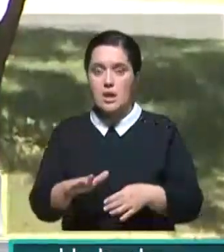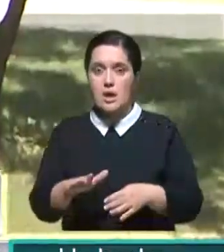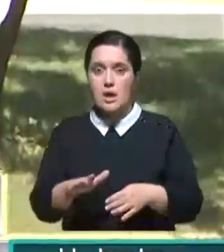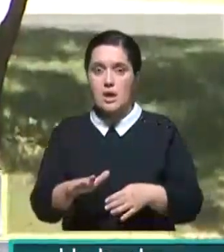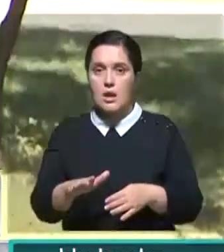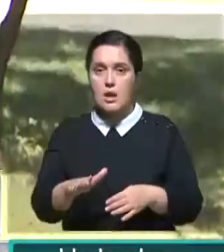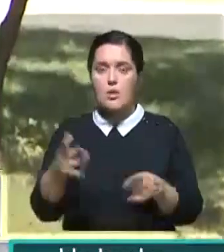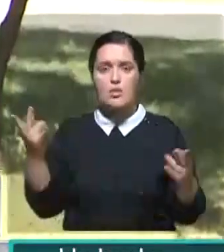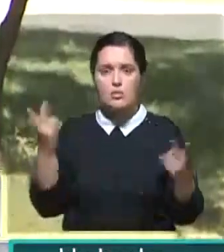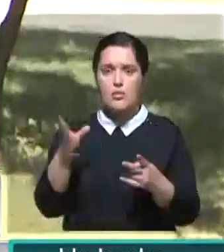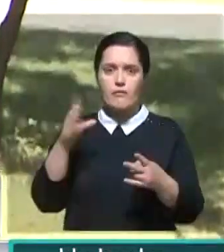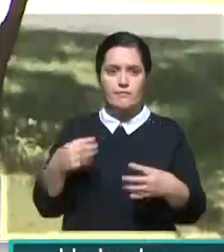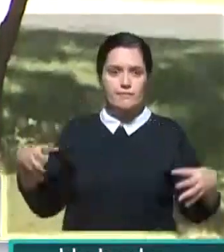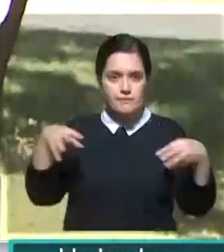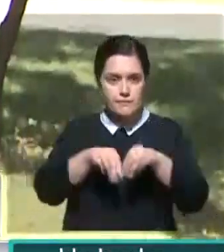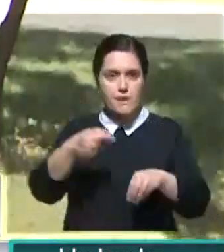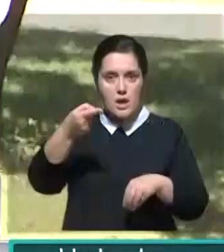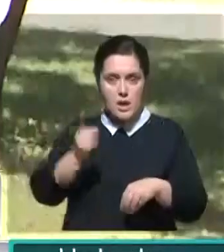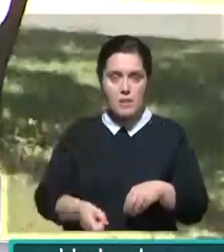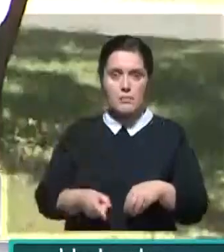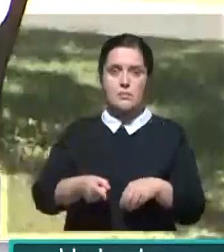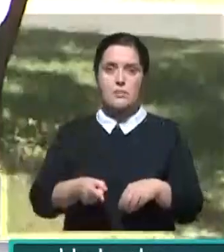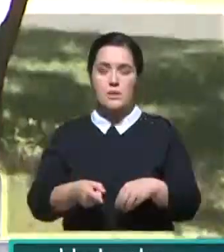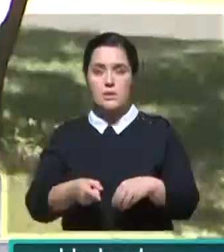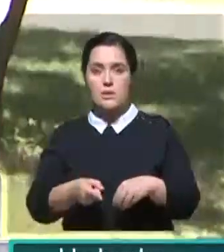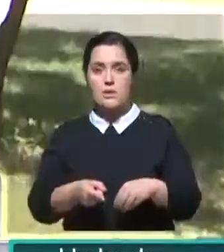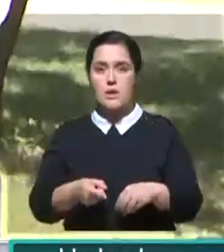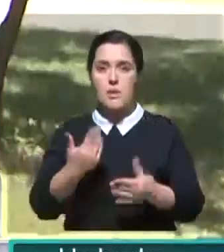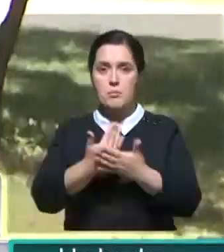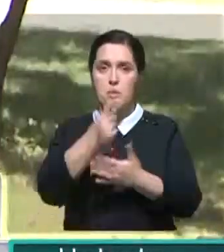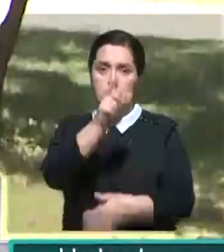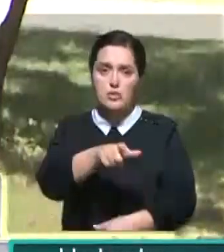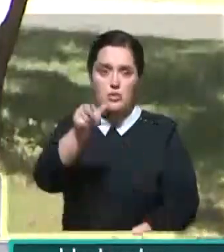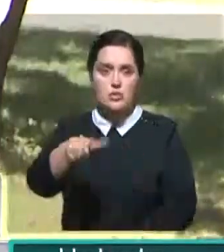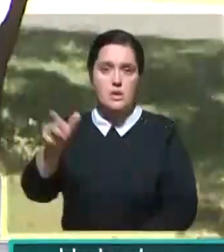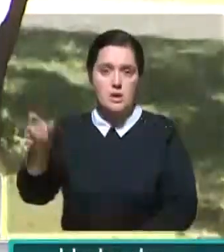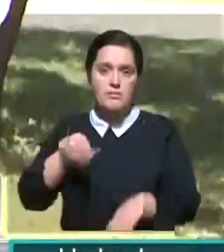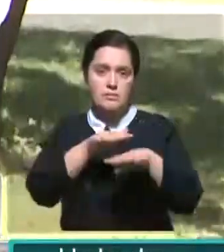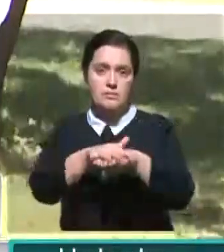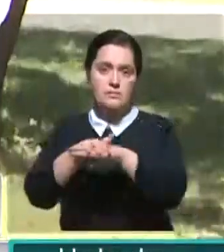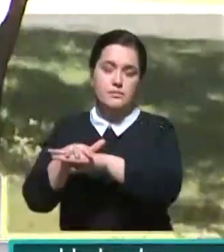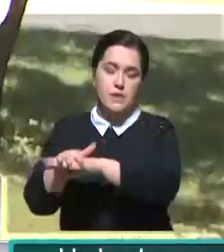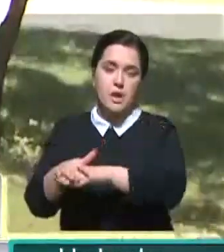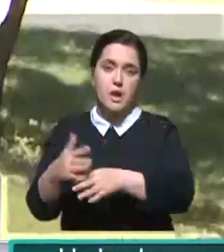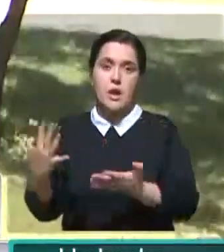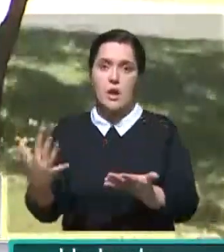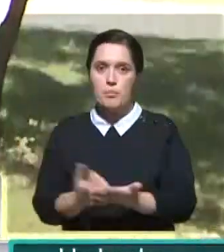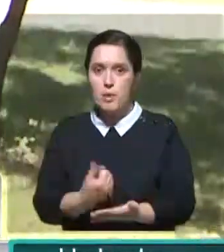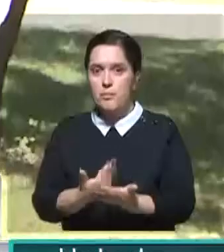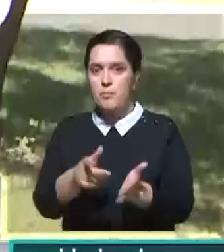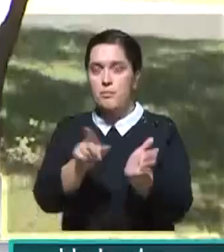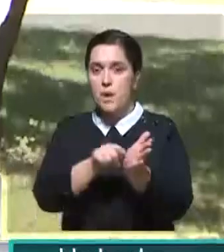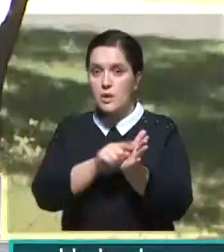кажется, надо все это собрать и сделать, как в учебных заведениях, подушевое финансирование. Получается, что пособие,